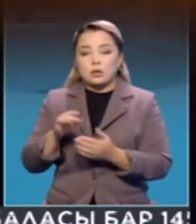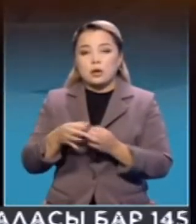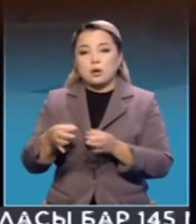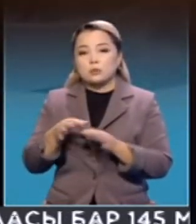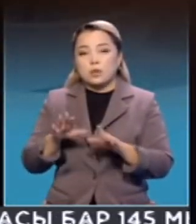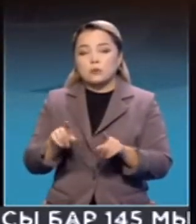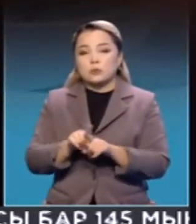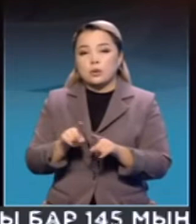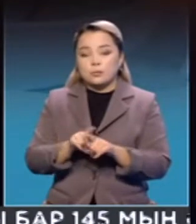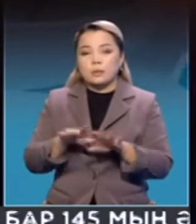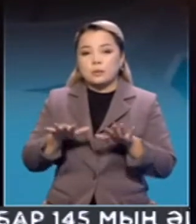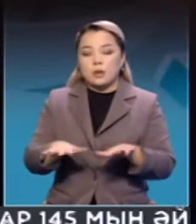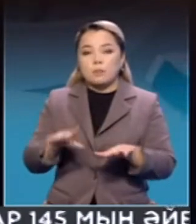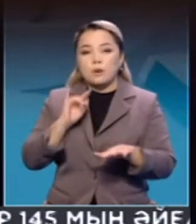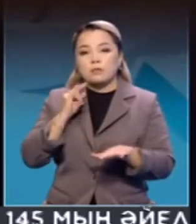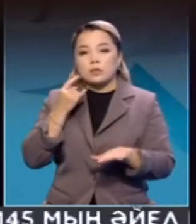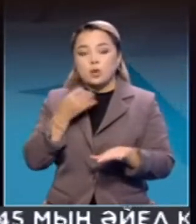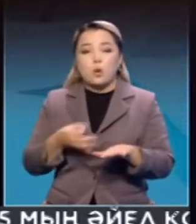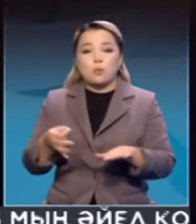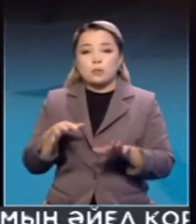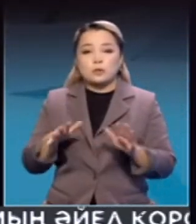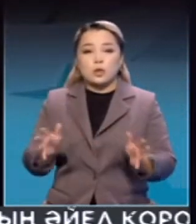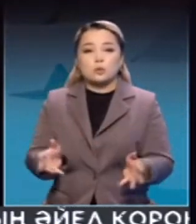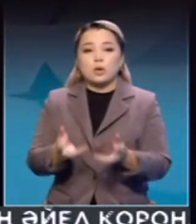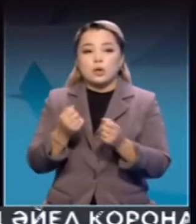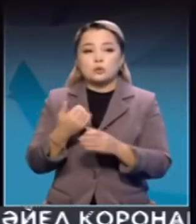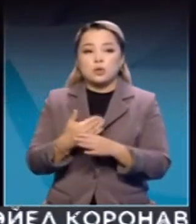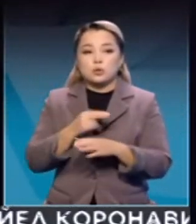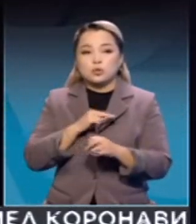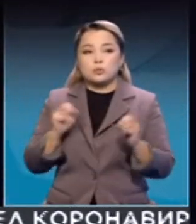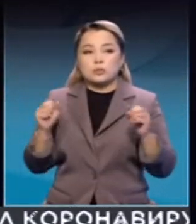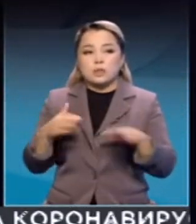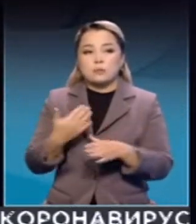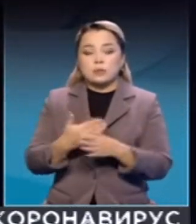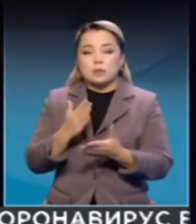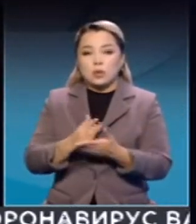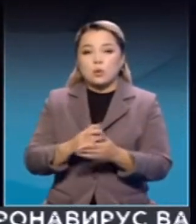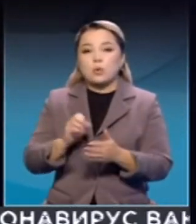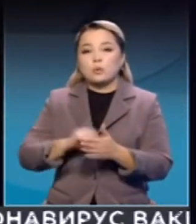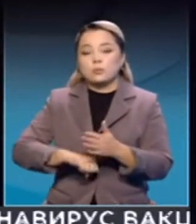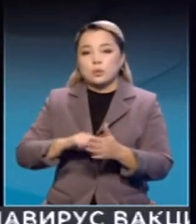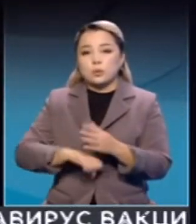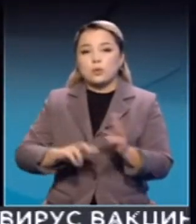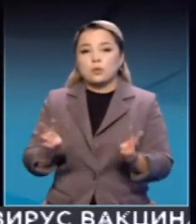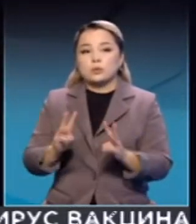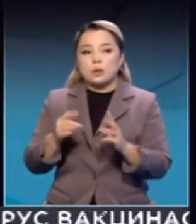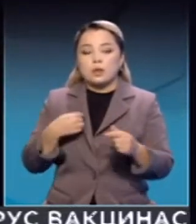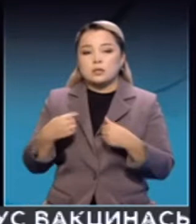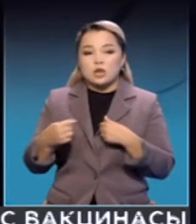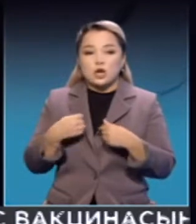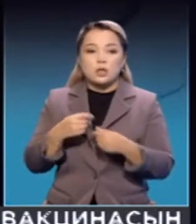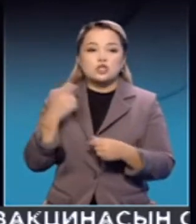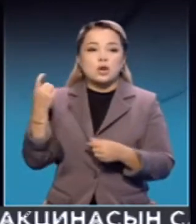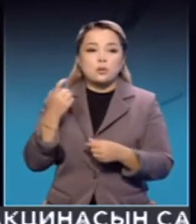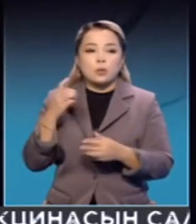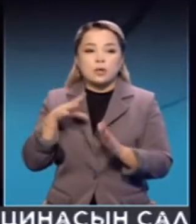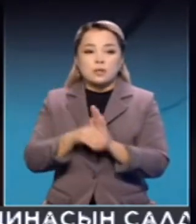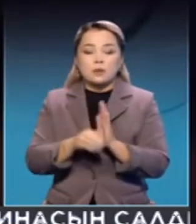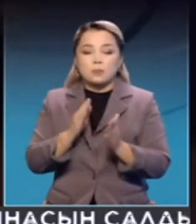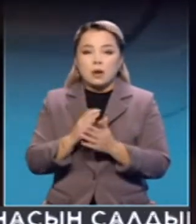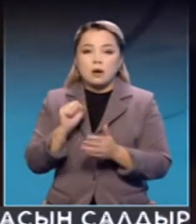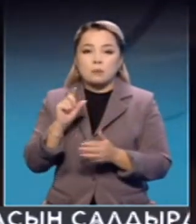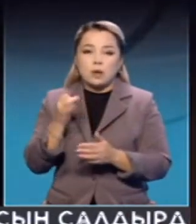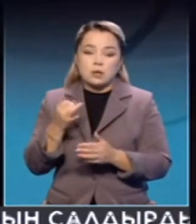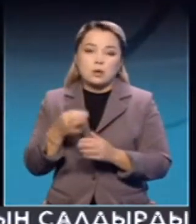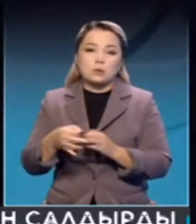берер емес. Ол жаққа Павлодар облысының құтқарушылары көмекке аттанды. Өрттің салдарынан қатты зардап шеккен шаруалар да бар. Абай